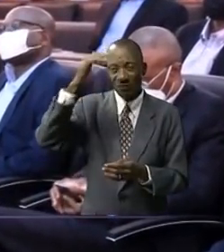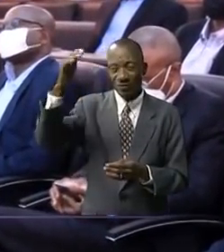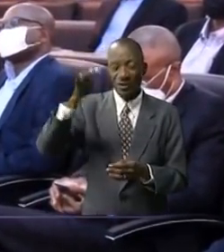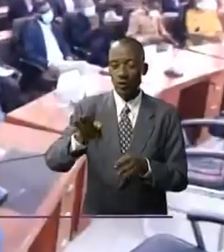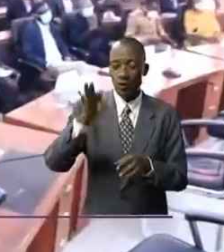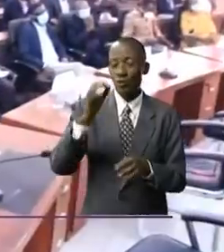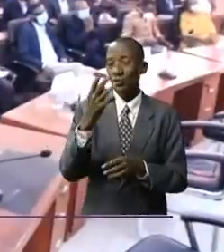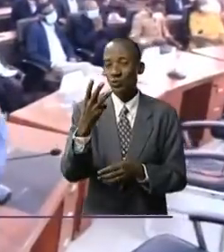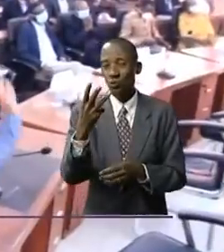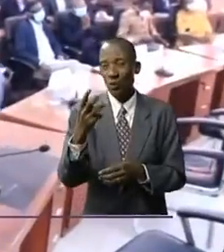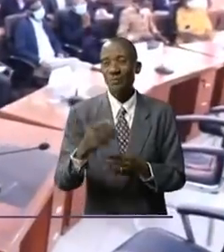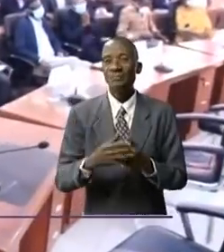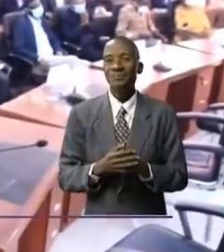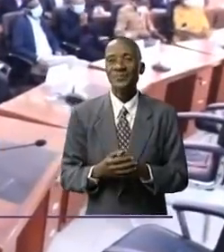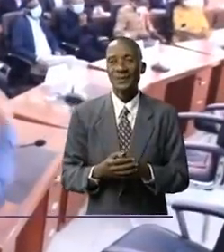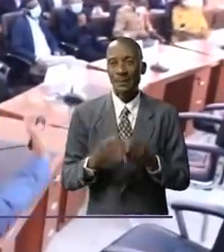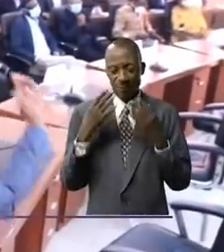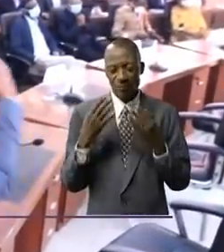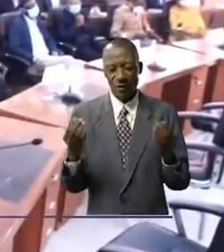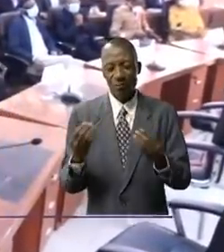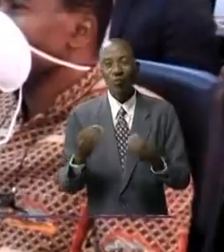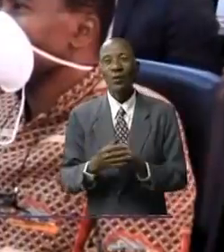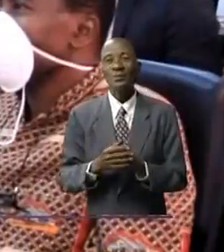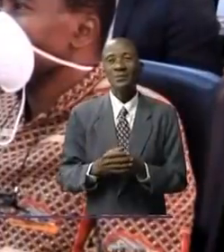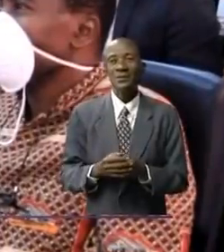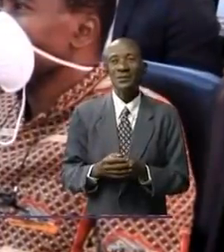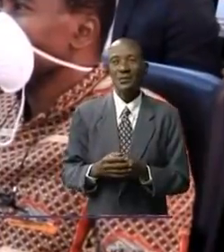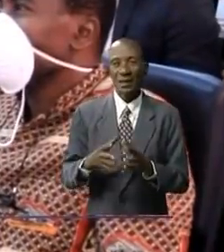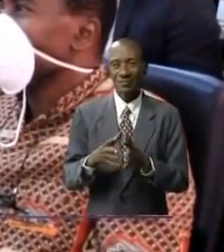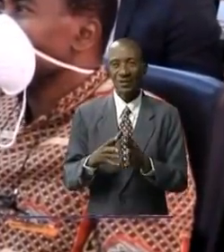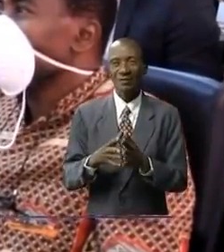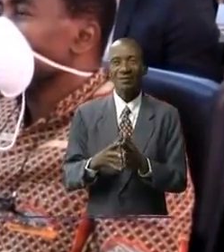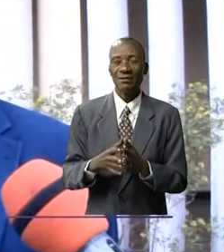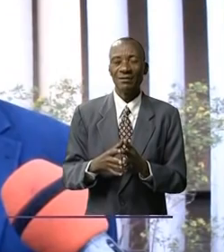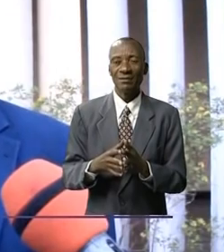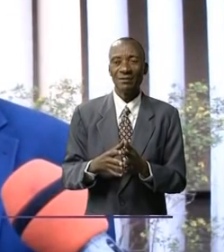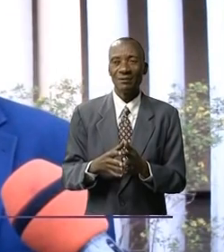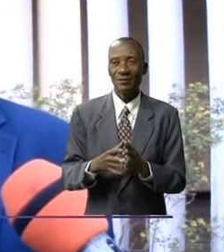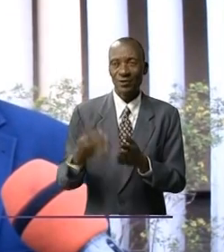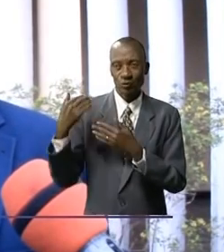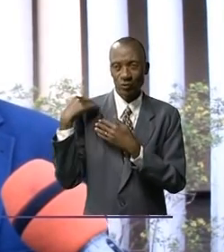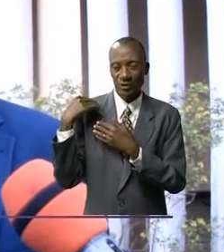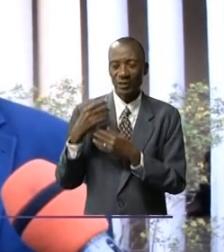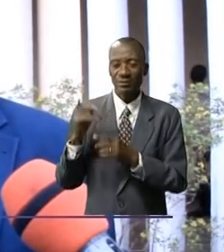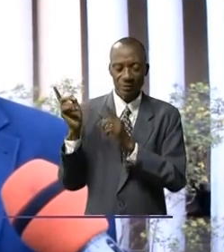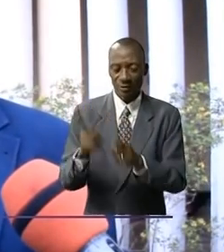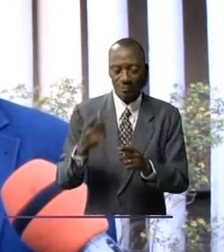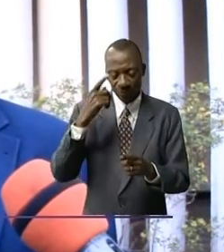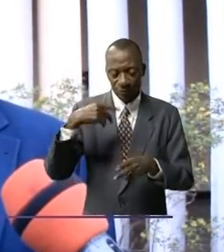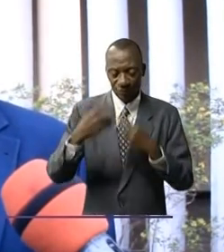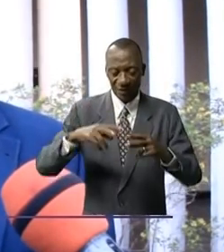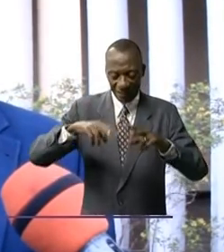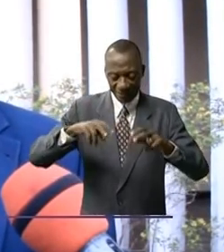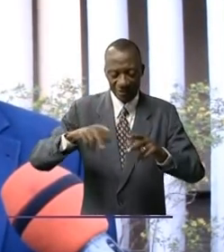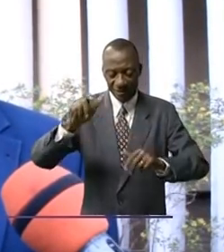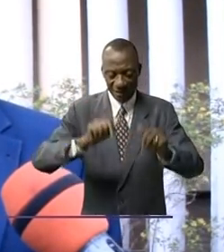santé publique, d'enseignement supérieur et universitaire et celui de recherche scientifique. Ce qui est important à souligner,